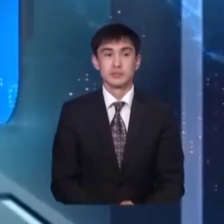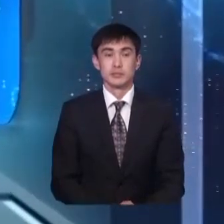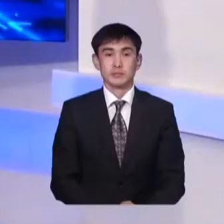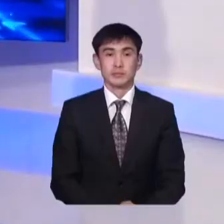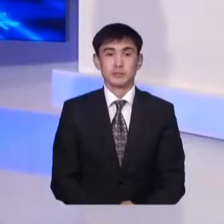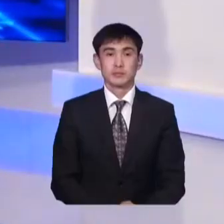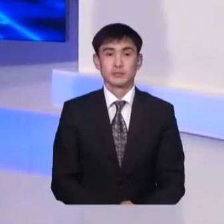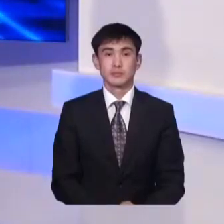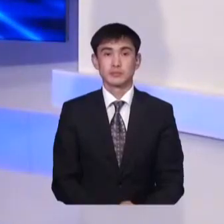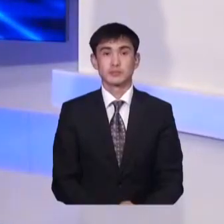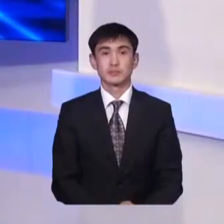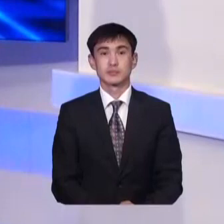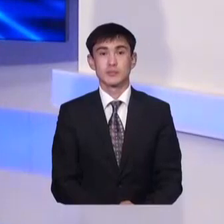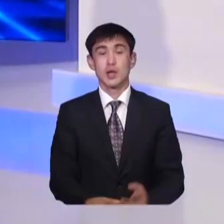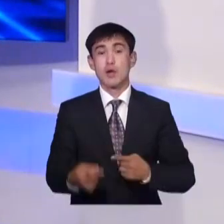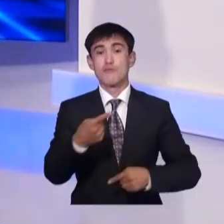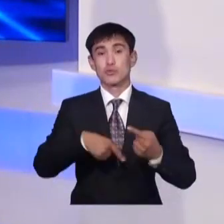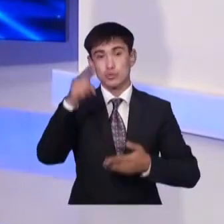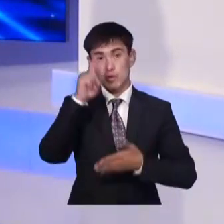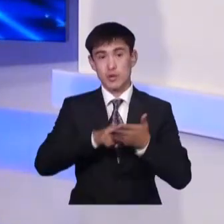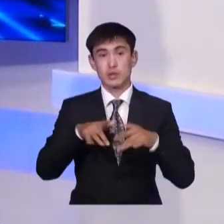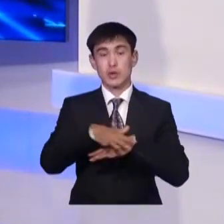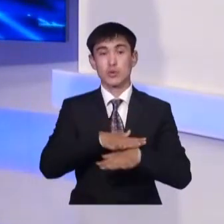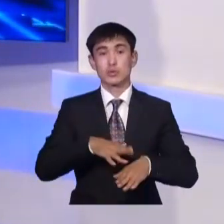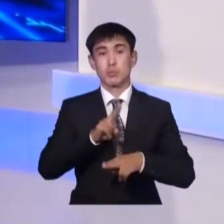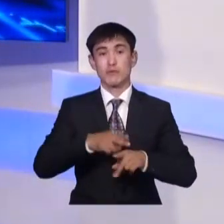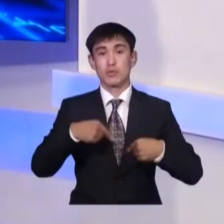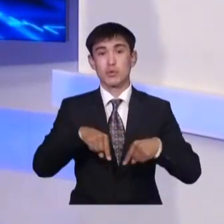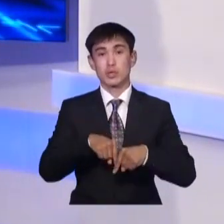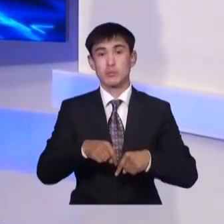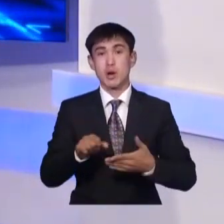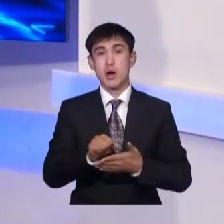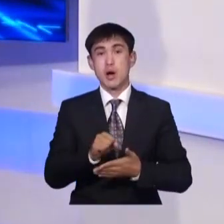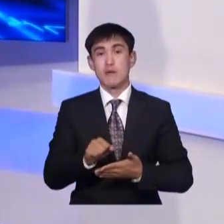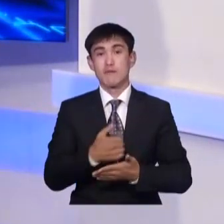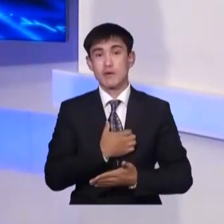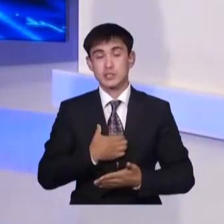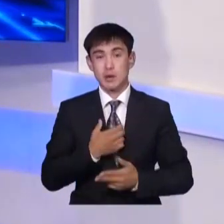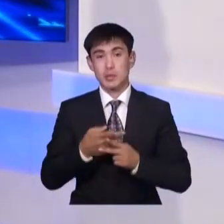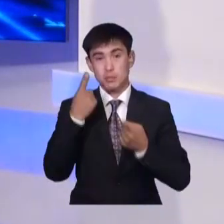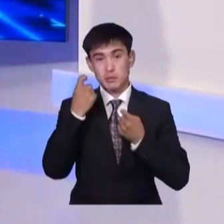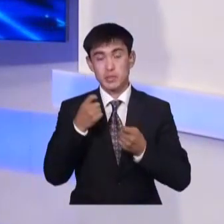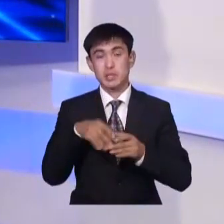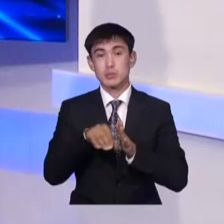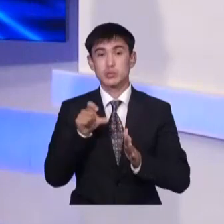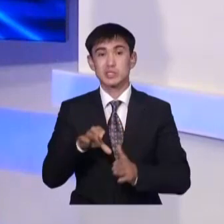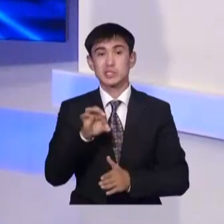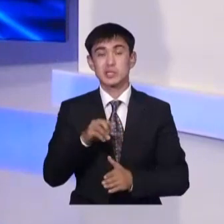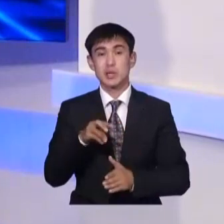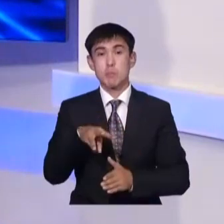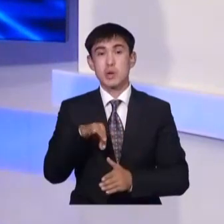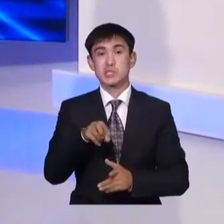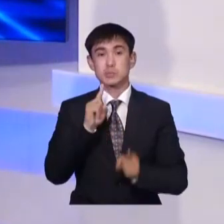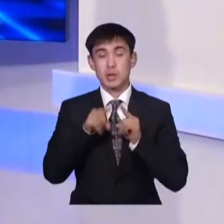область. Вернуть доверие народа к правоохранительным органам архиважно. Об этом отметили депутаты Сената и